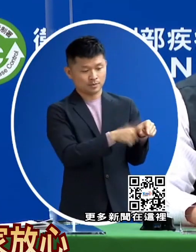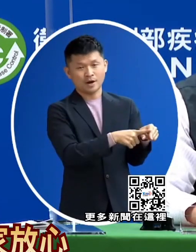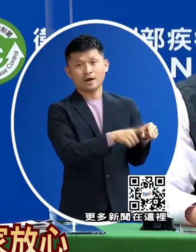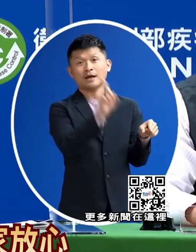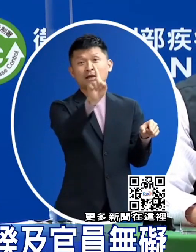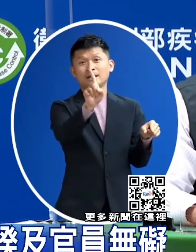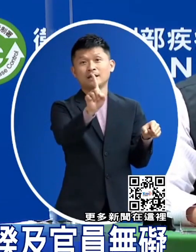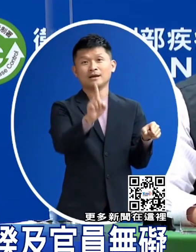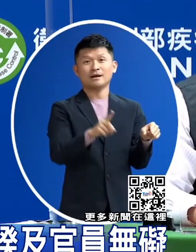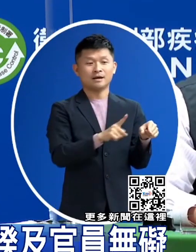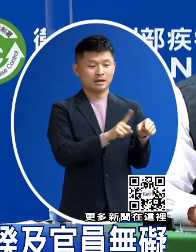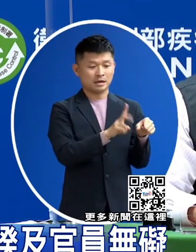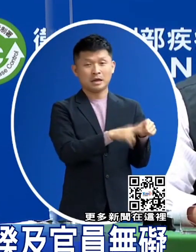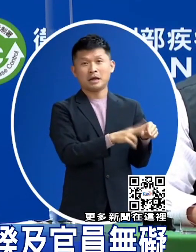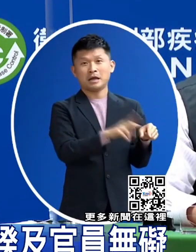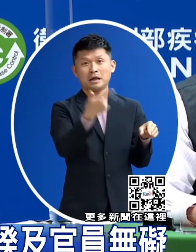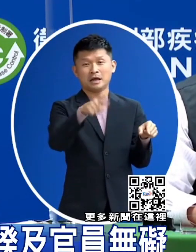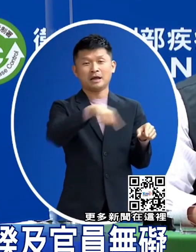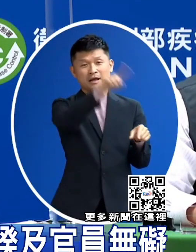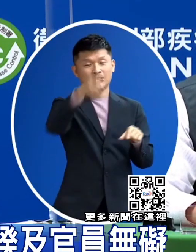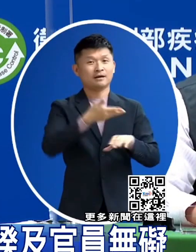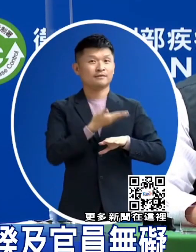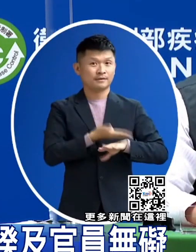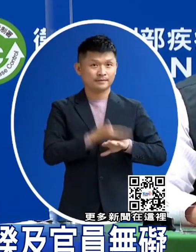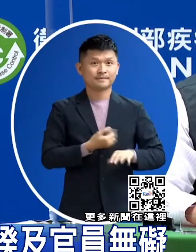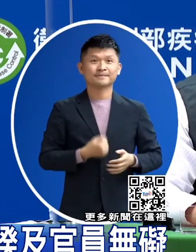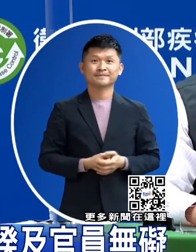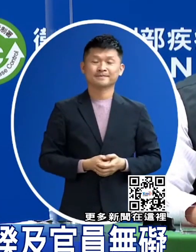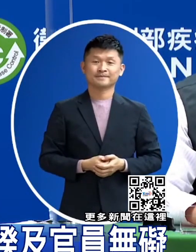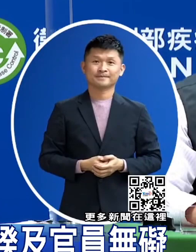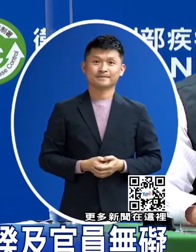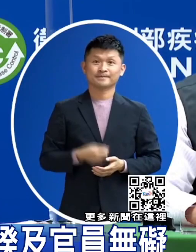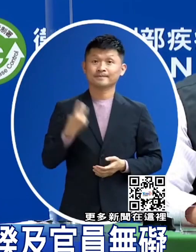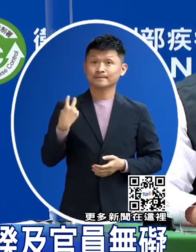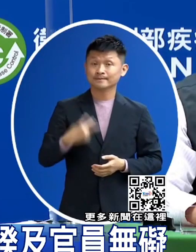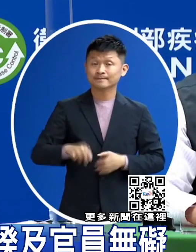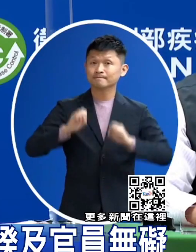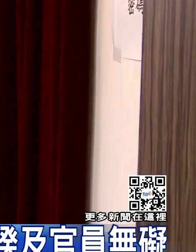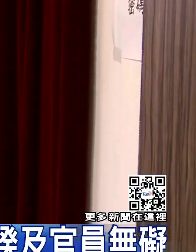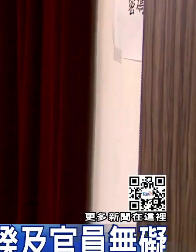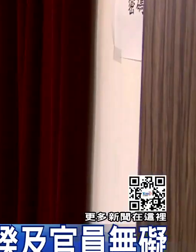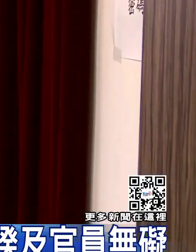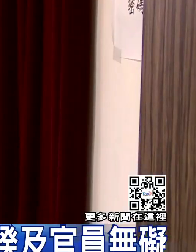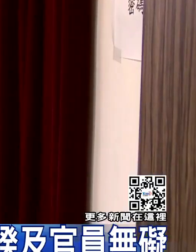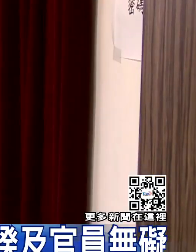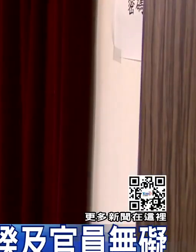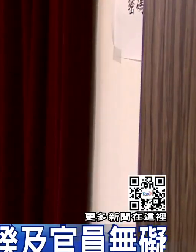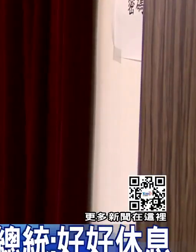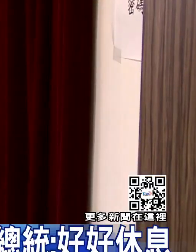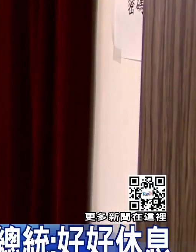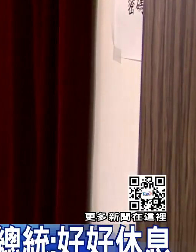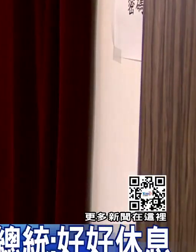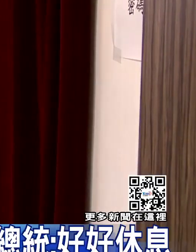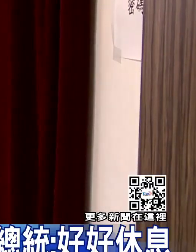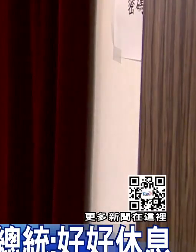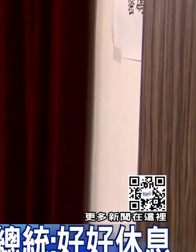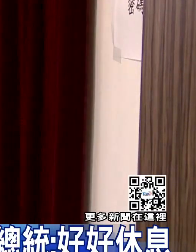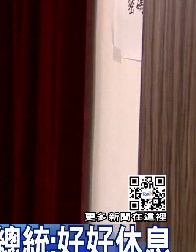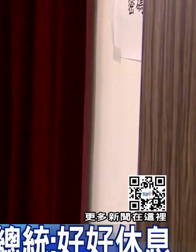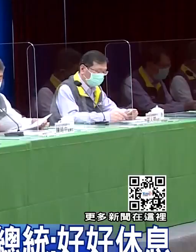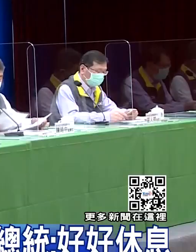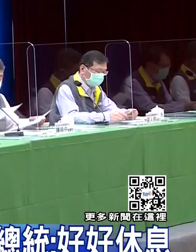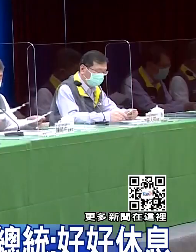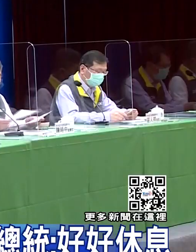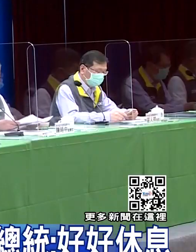家放心。 秀出自己的快筛证明，过去陈时中有疑虑就会先自我检测，但两年多来都没让病毒找上